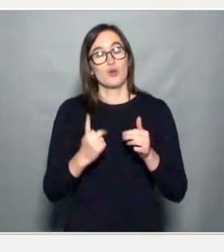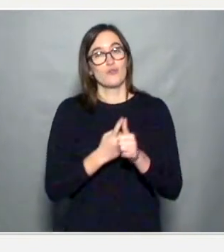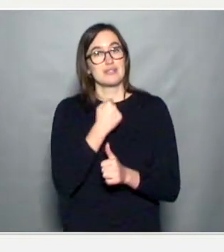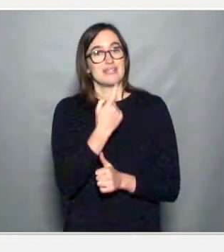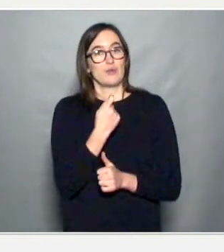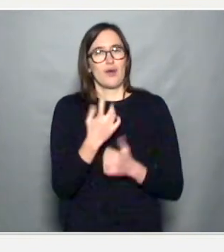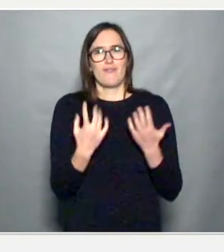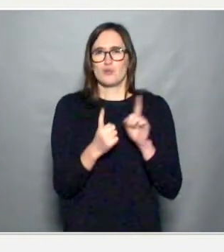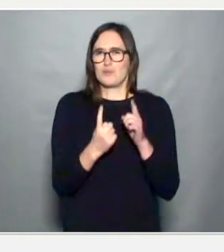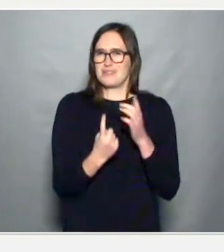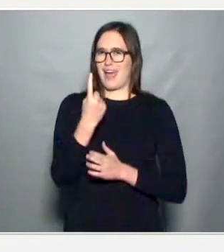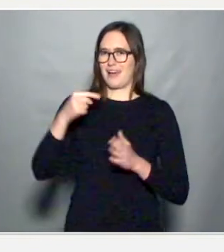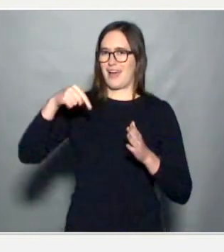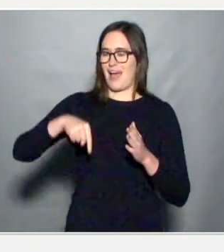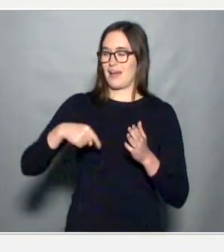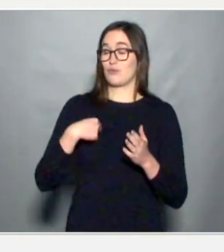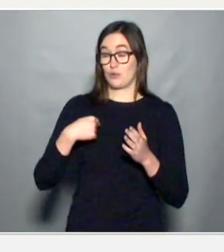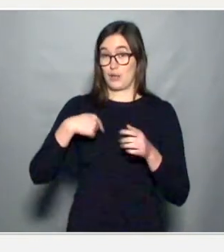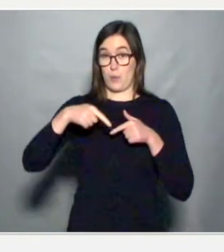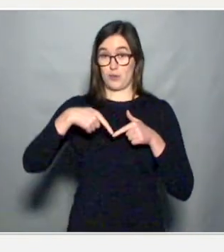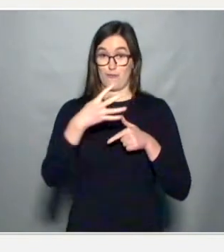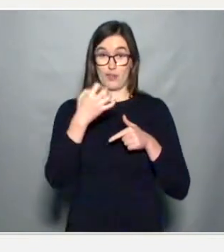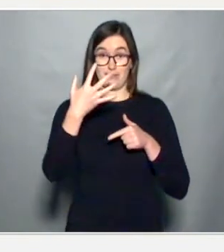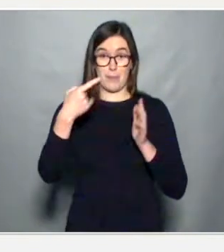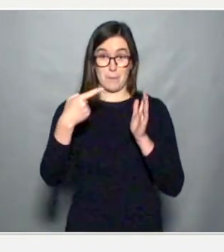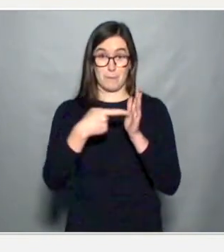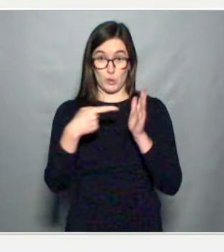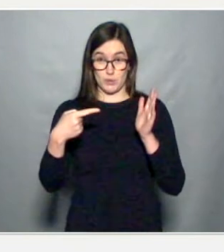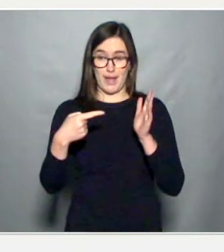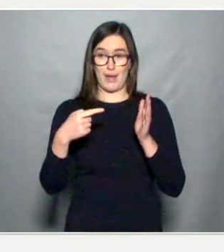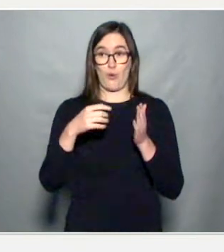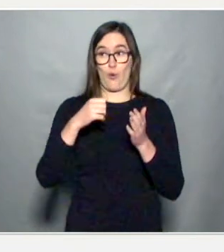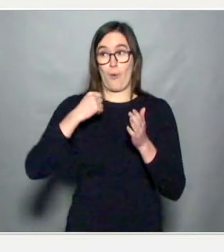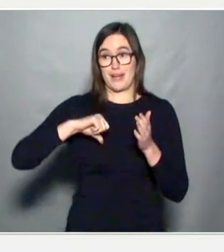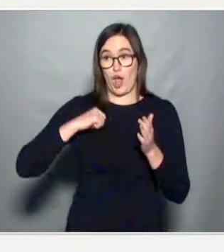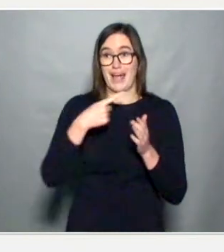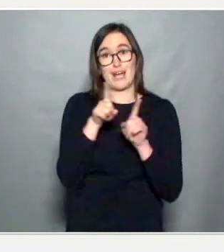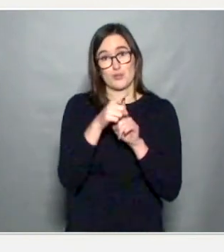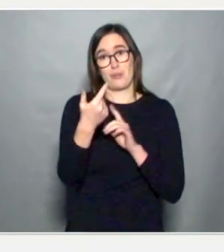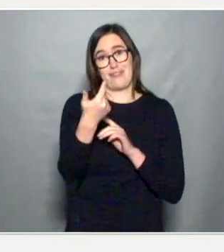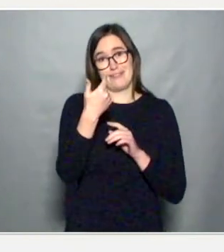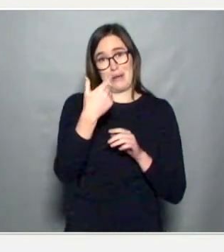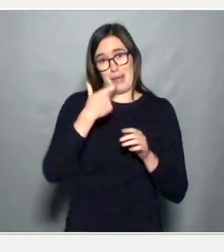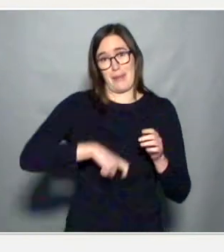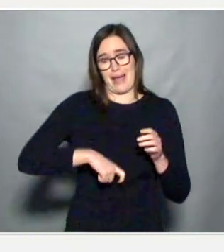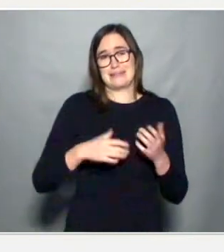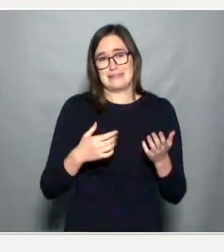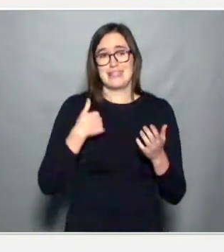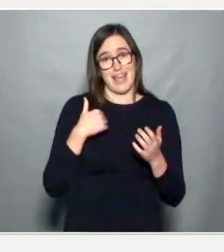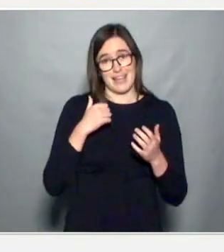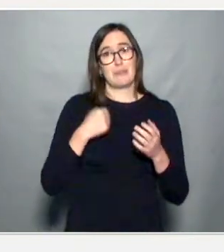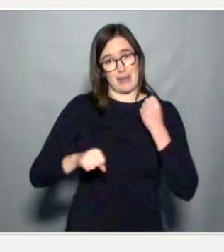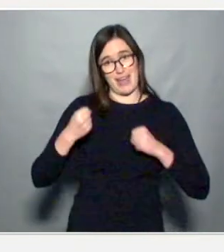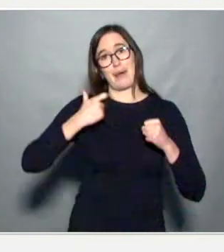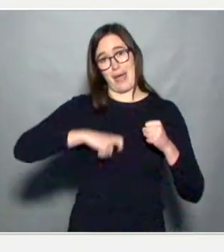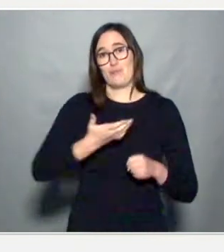vad som försiggår här framme. För under de här 45 minuterna, och förlåt ni som filmar. Jag kommer att gå mycket fram och